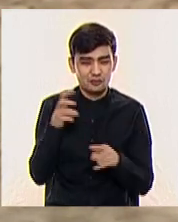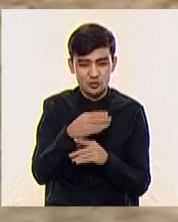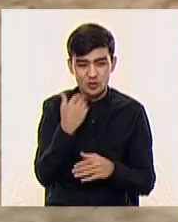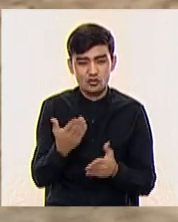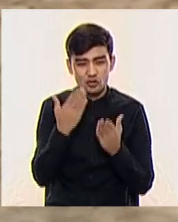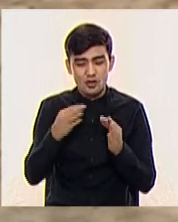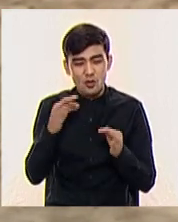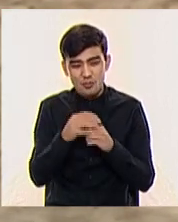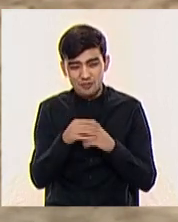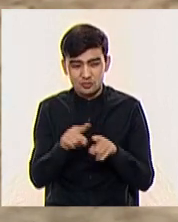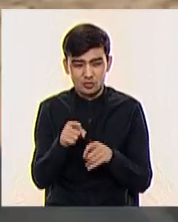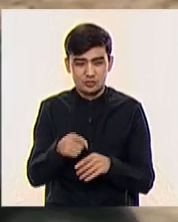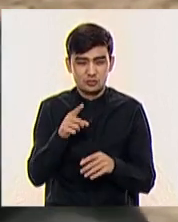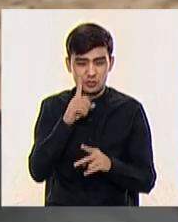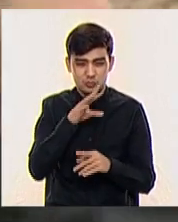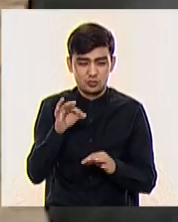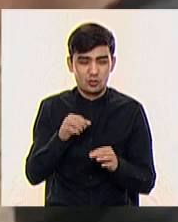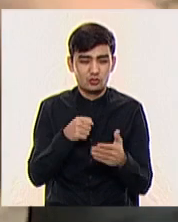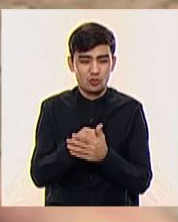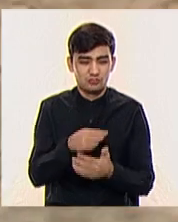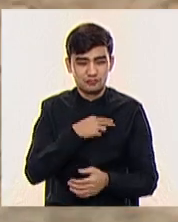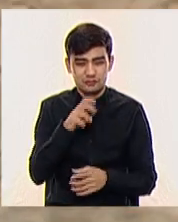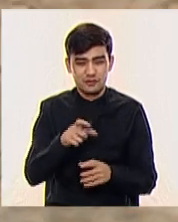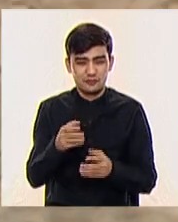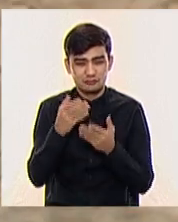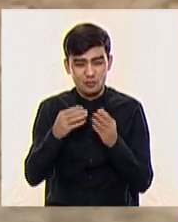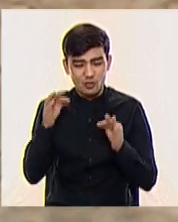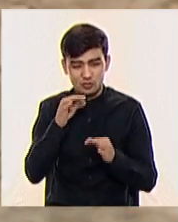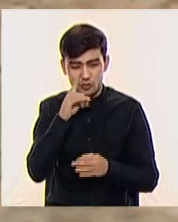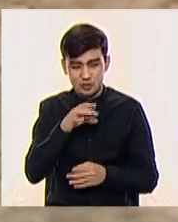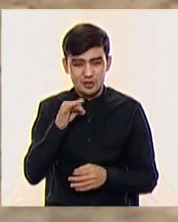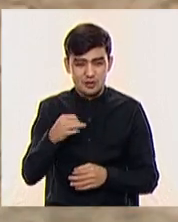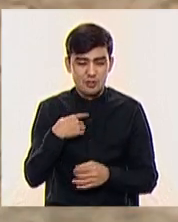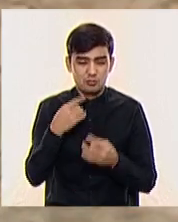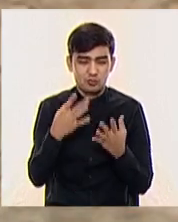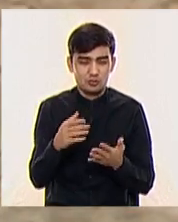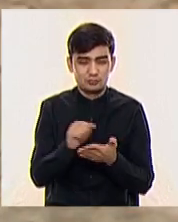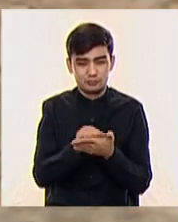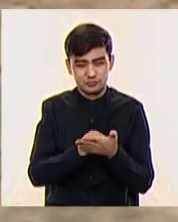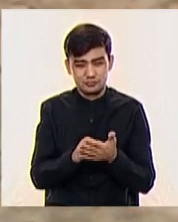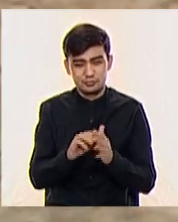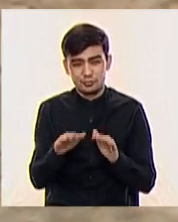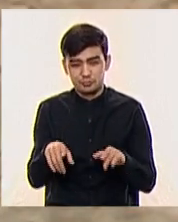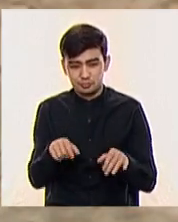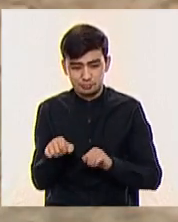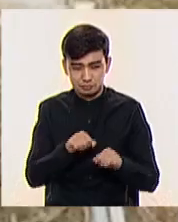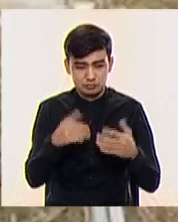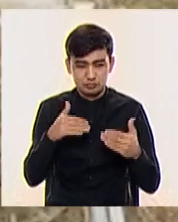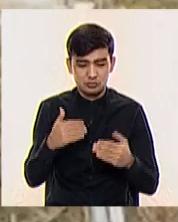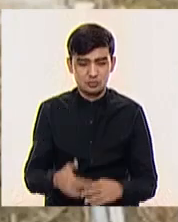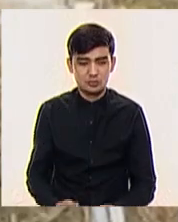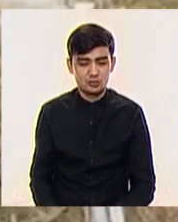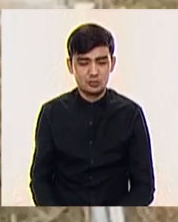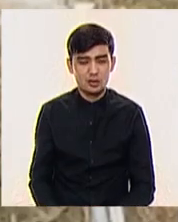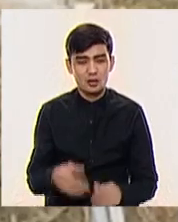ни читали молитвы, это не будет доходить до усопших. А мы делаем благое дело, мы просто почистили кладбище.